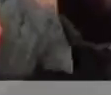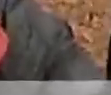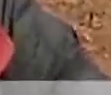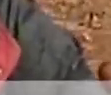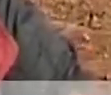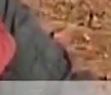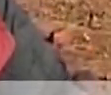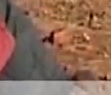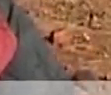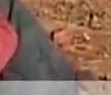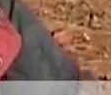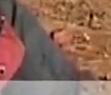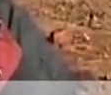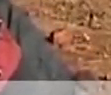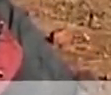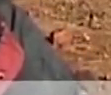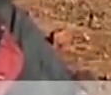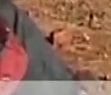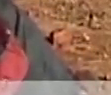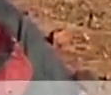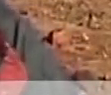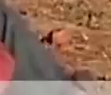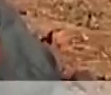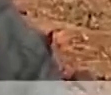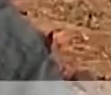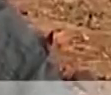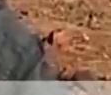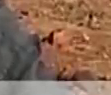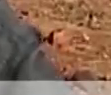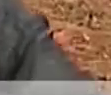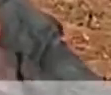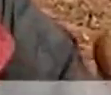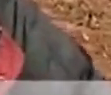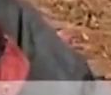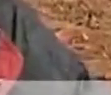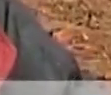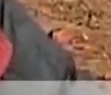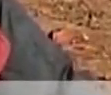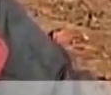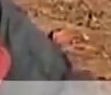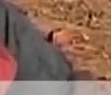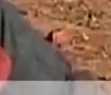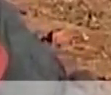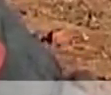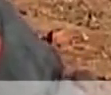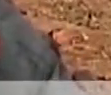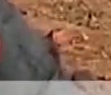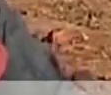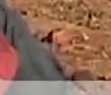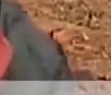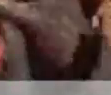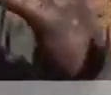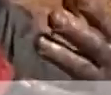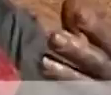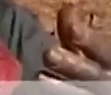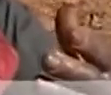Tuliita tinga ingine ndio akuja kufungua hapo. Sasa petrol aliisa kwake, diesel aliisa. Sasa naenda